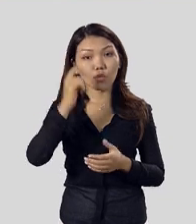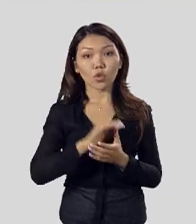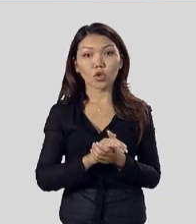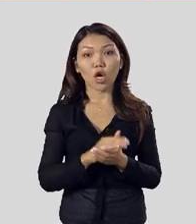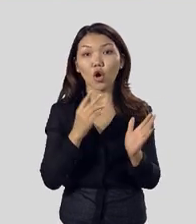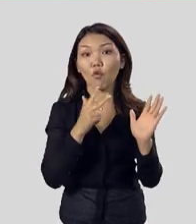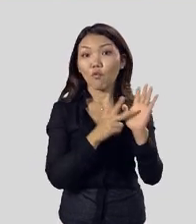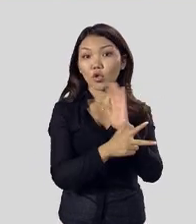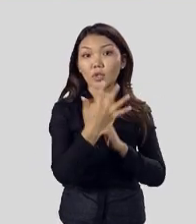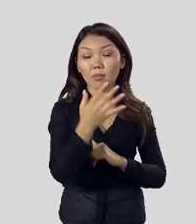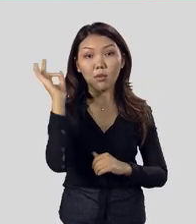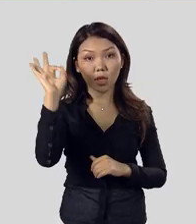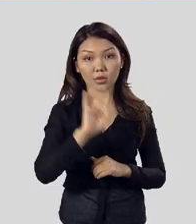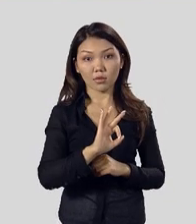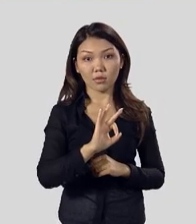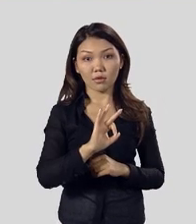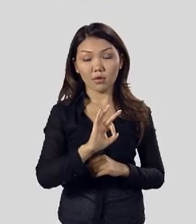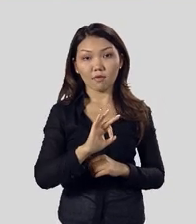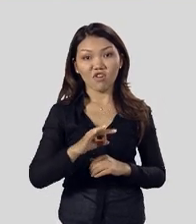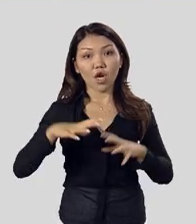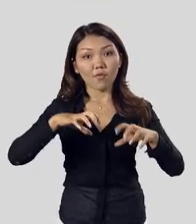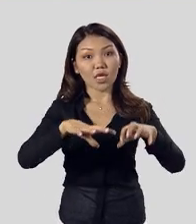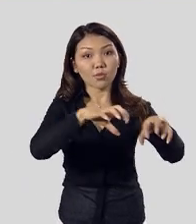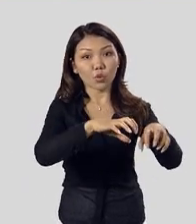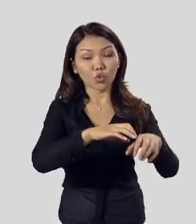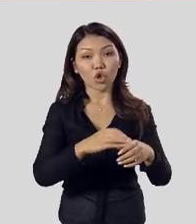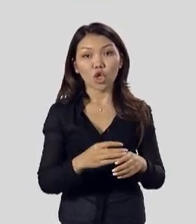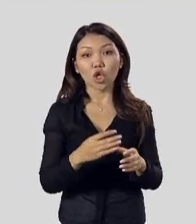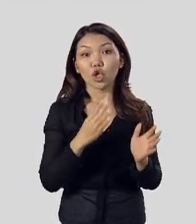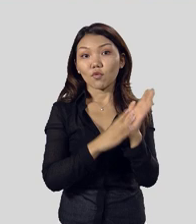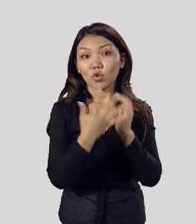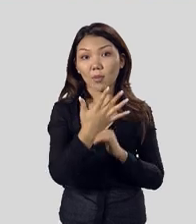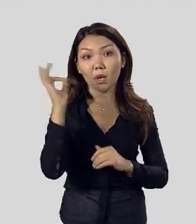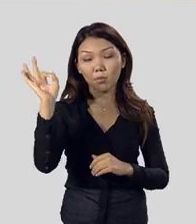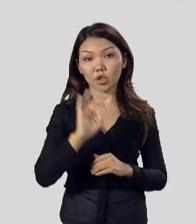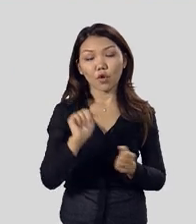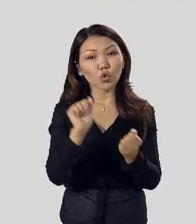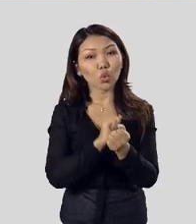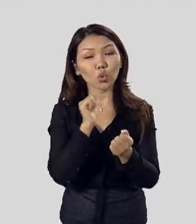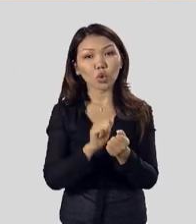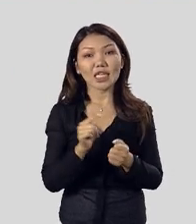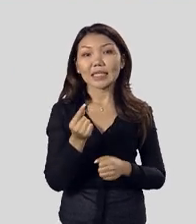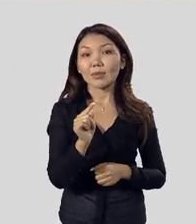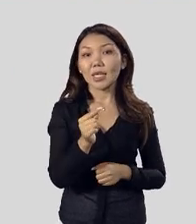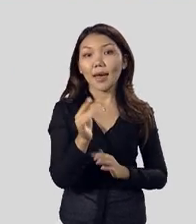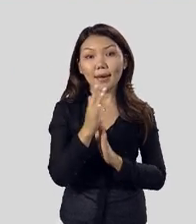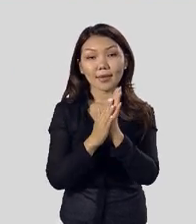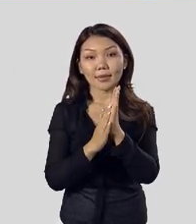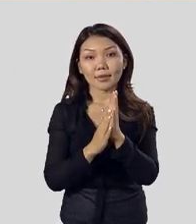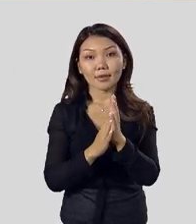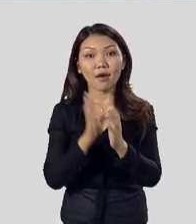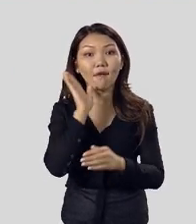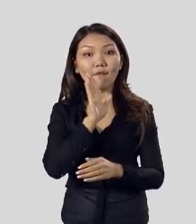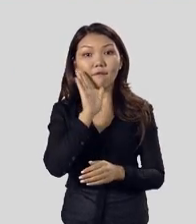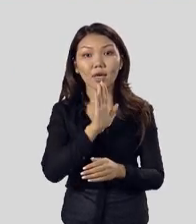процентов в организме медузы 95 процентов сухих семенах растений воды содержится